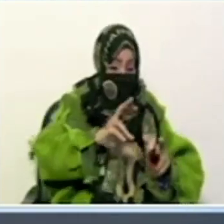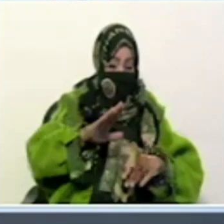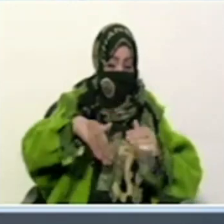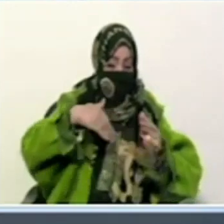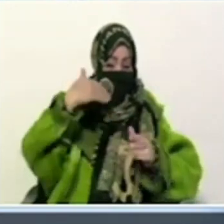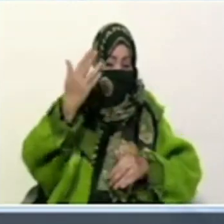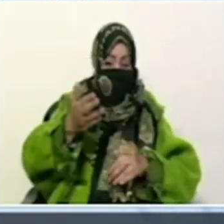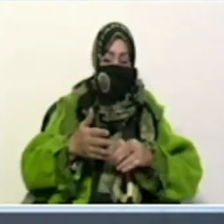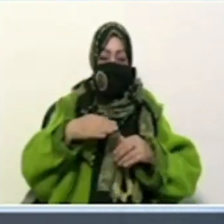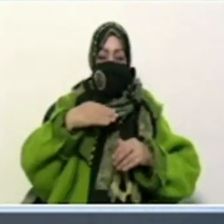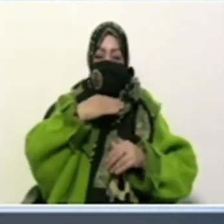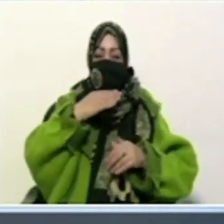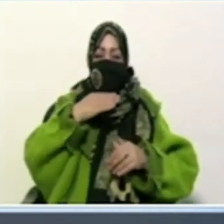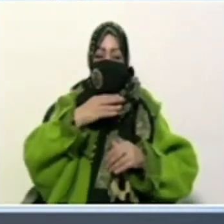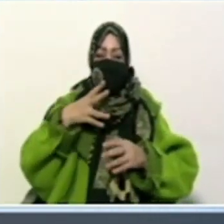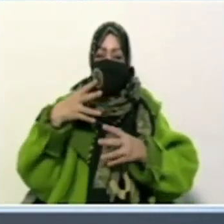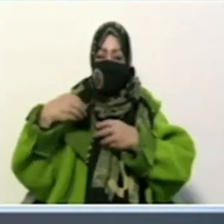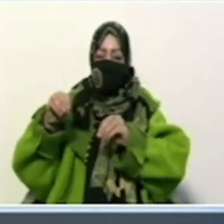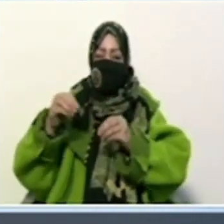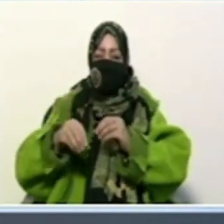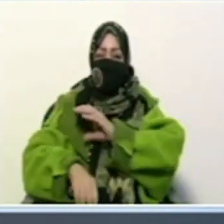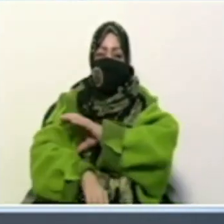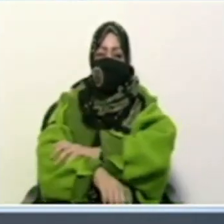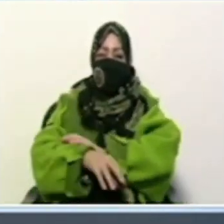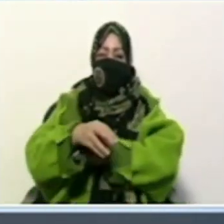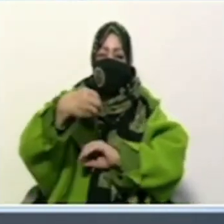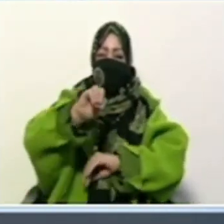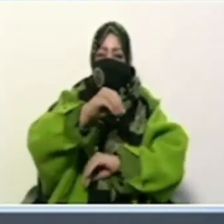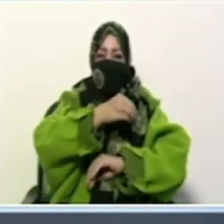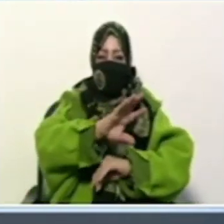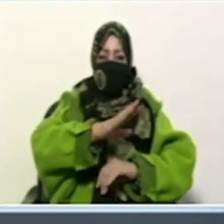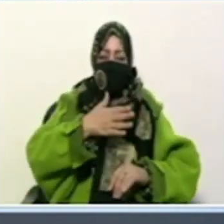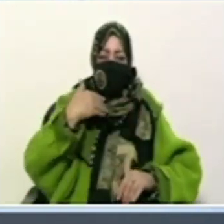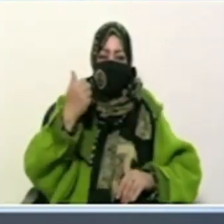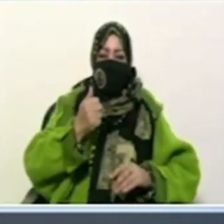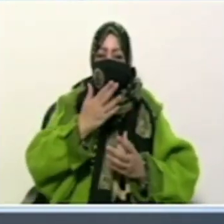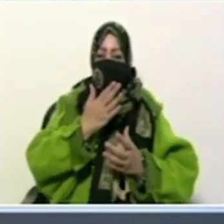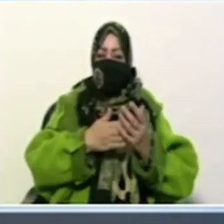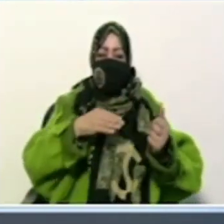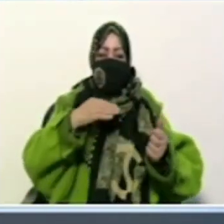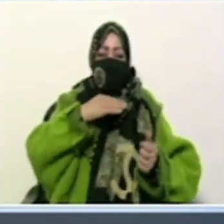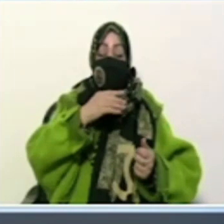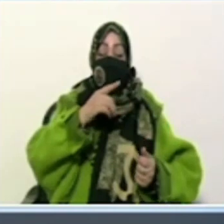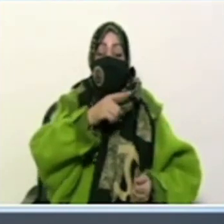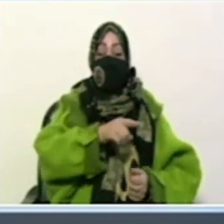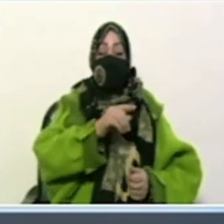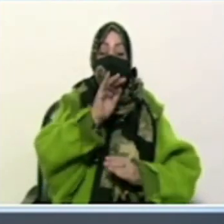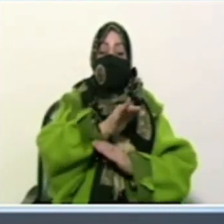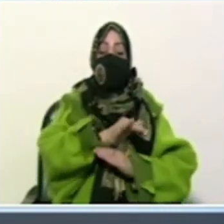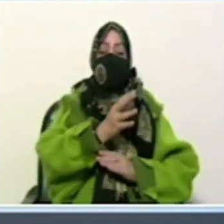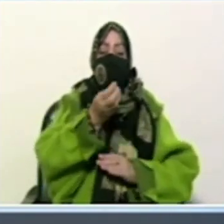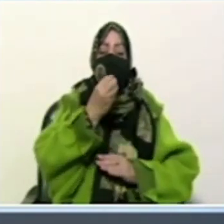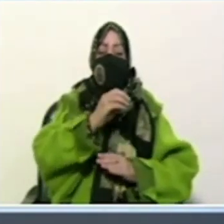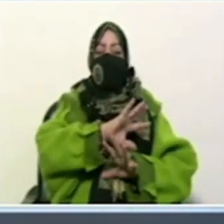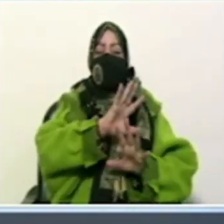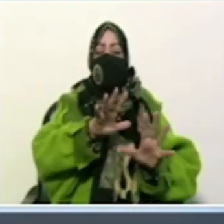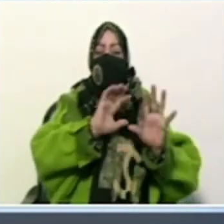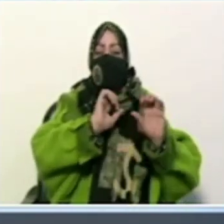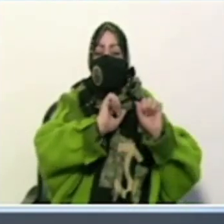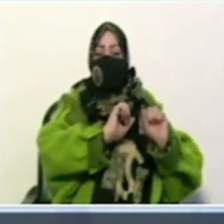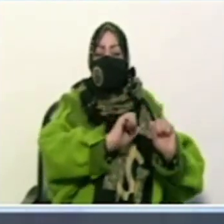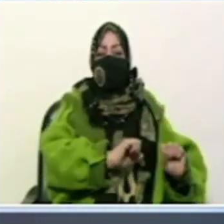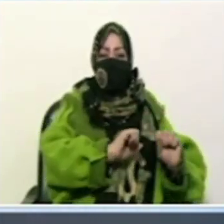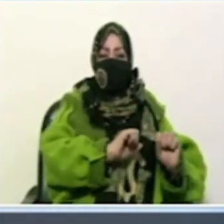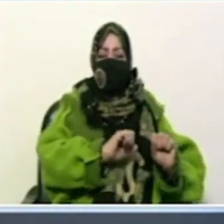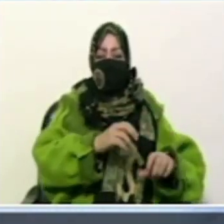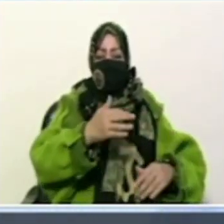فالعقيقة وجميع أجزائها لا يجوز له بيع شيء منها، لا يجوز له أن يبيع حتى الجلد مثلا أو الأكارع أو الرأس